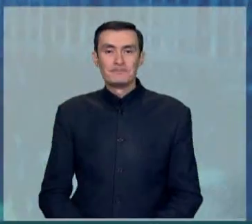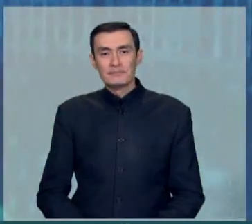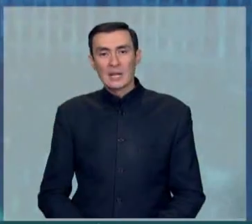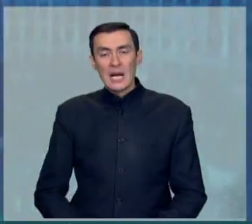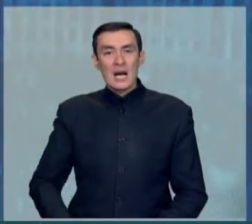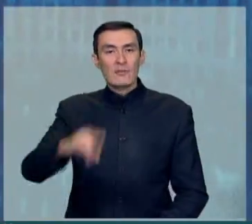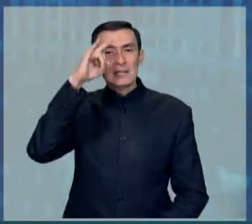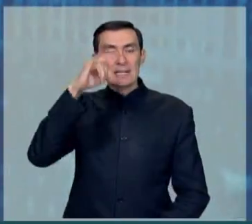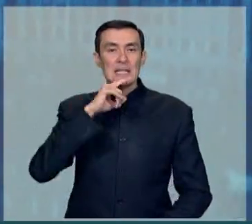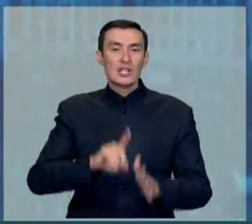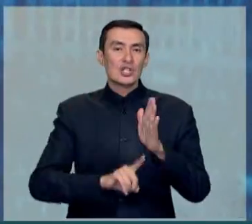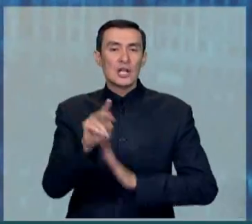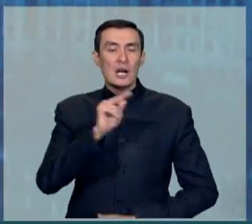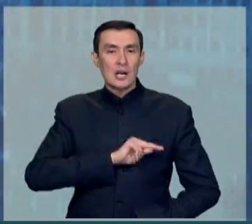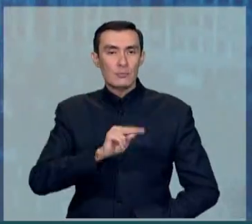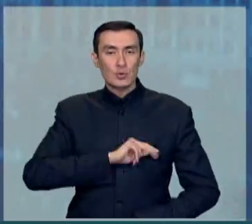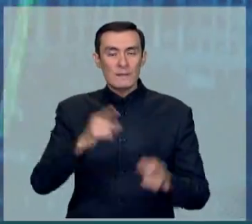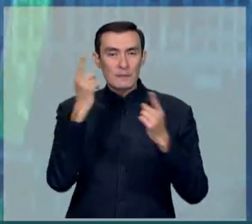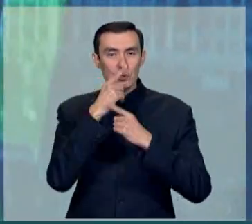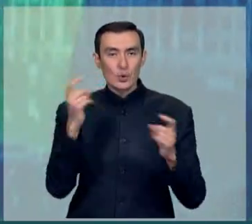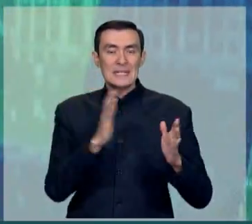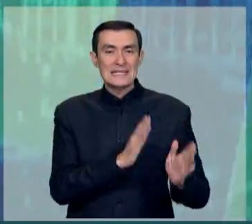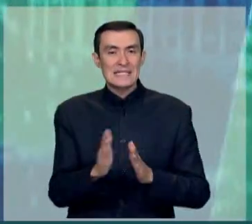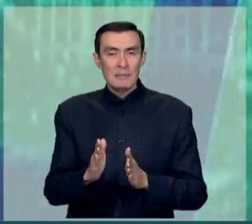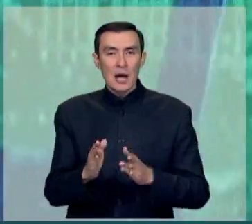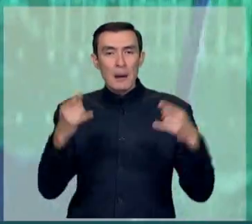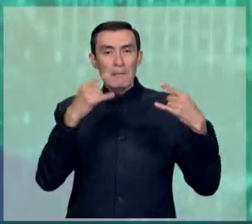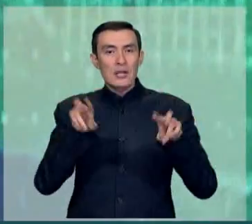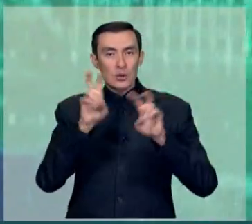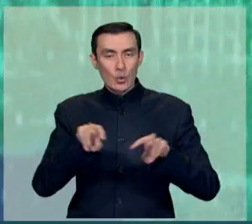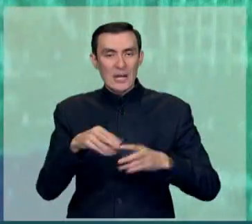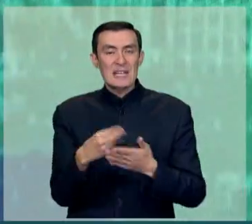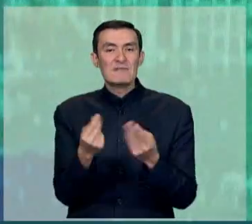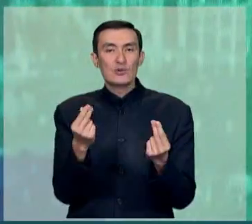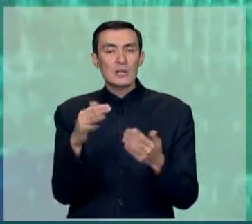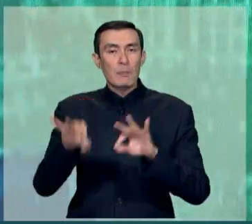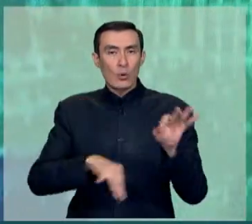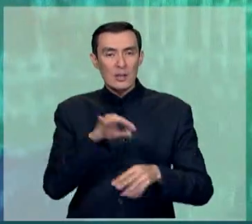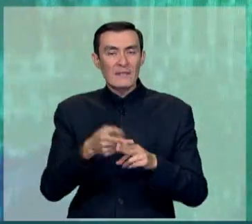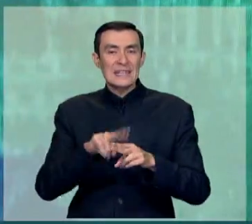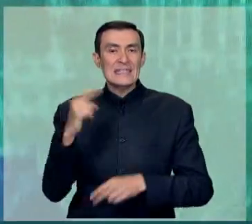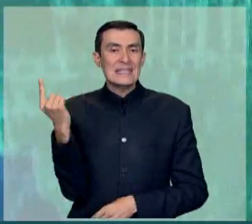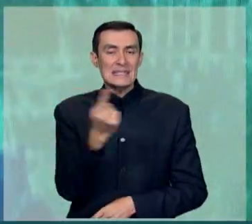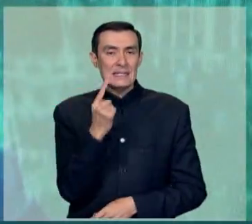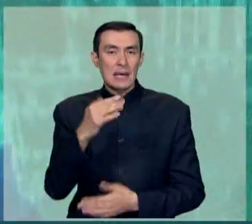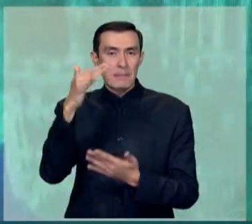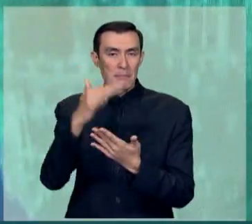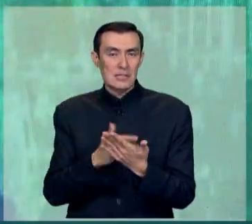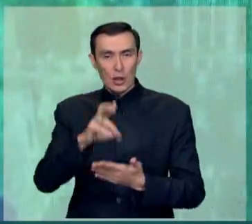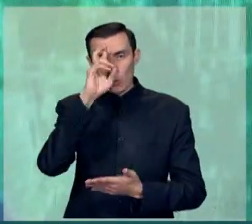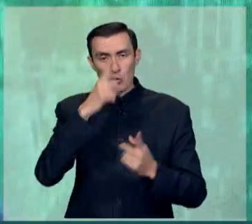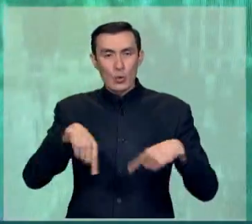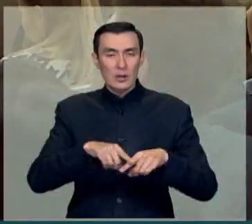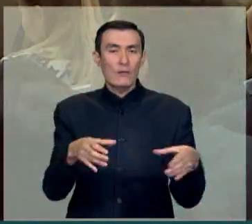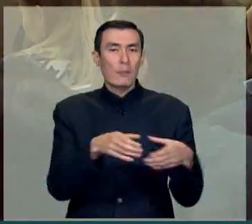в казахстане начала работать информационная система мониторинга инвестпроектов это единая база для госорганов крупных